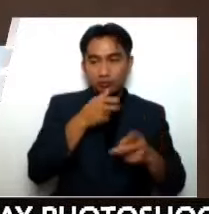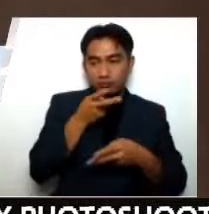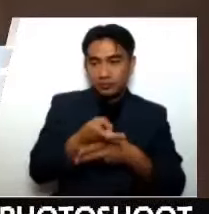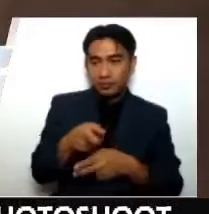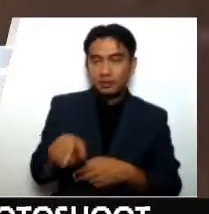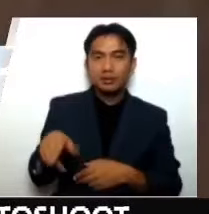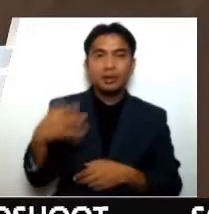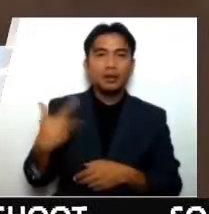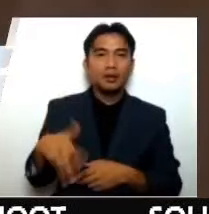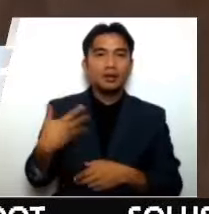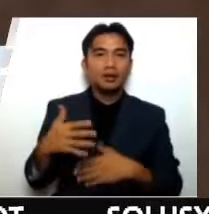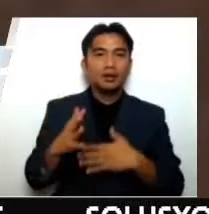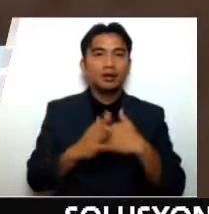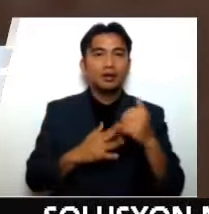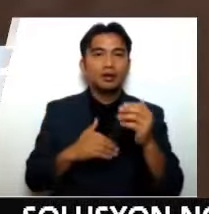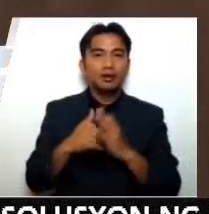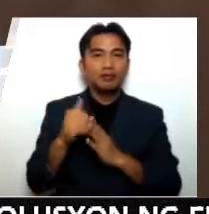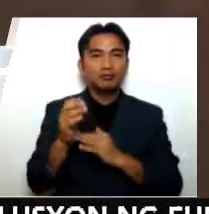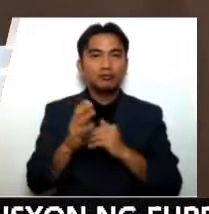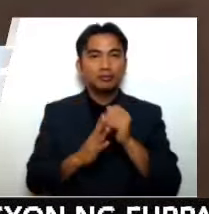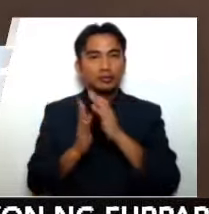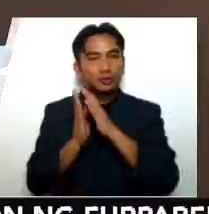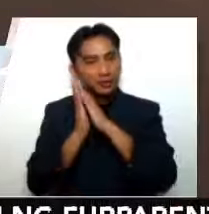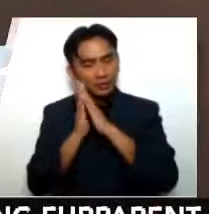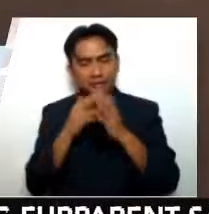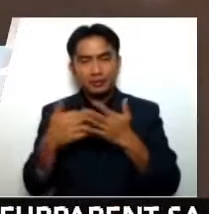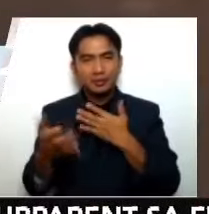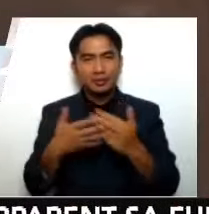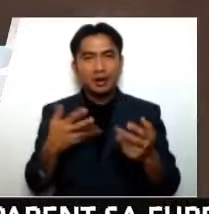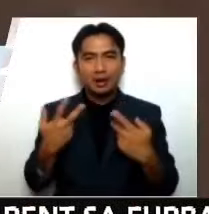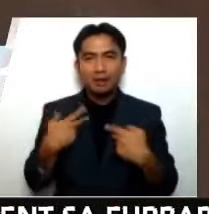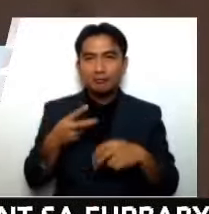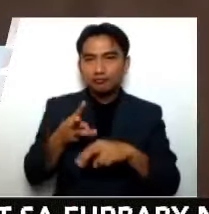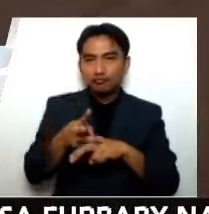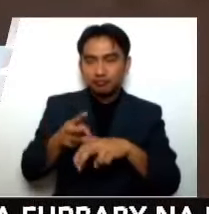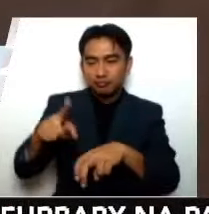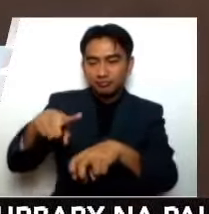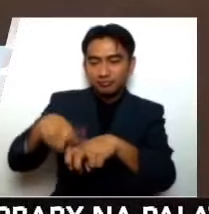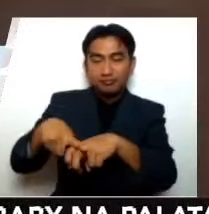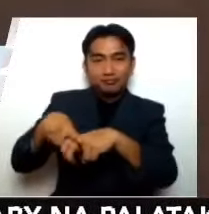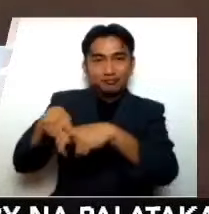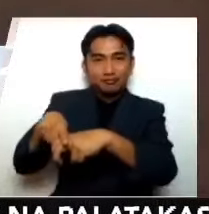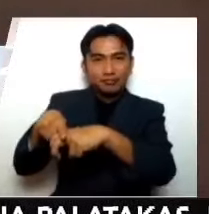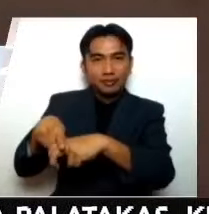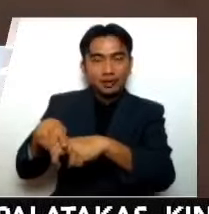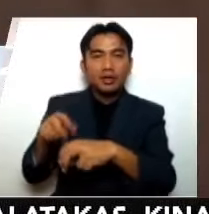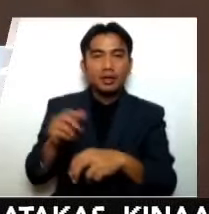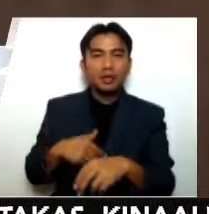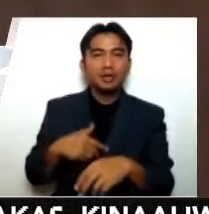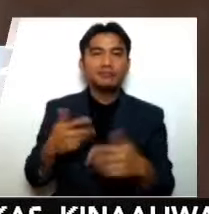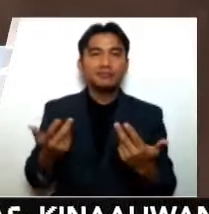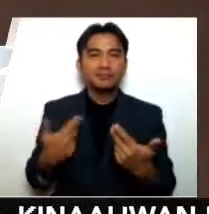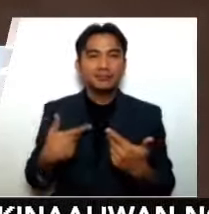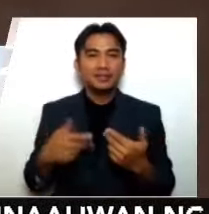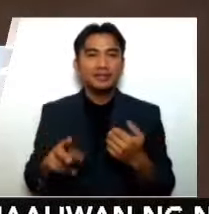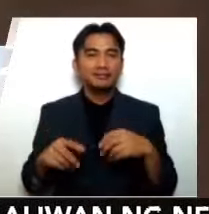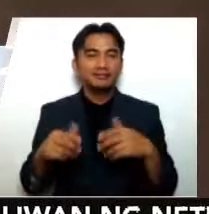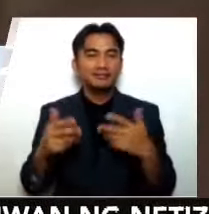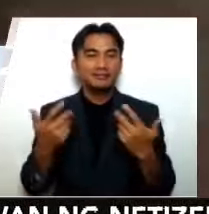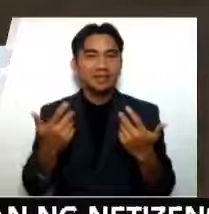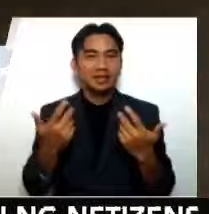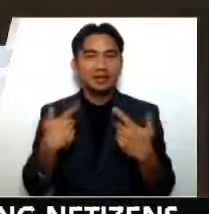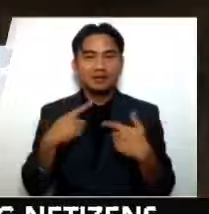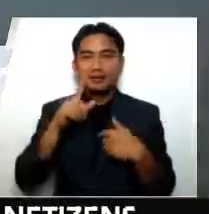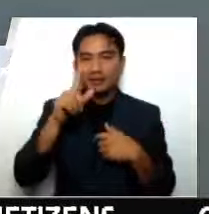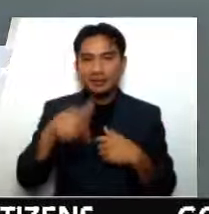si Liit kahit may rolling pin. Panandalian lang daw ito dahil magpapagawa sila ng angkop na gate paglipat ng